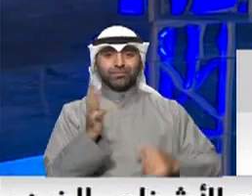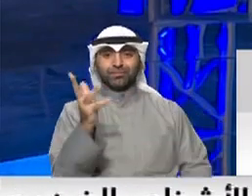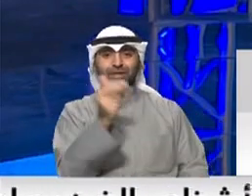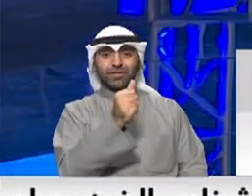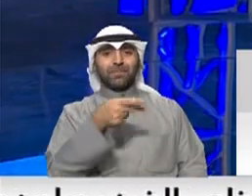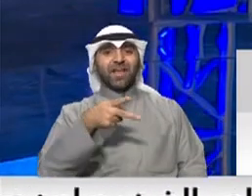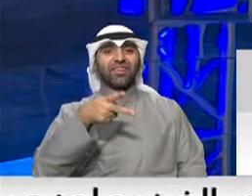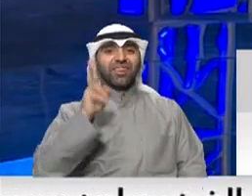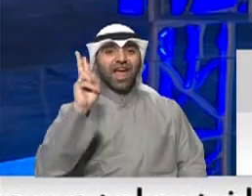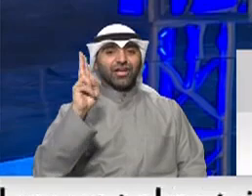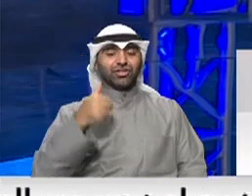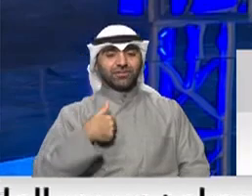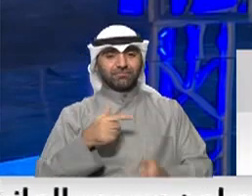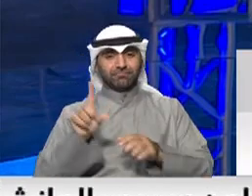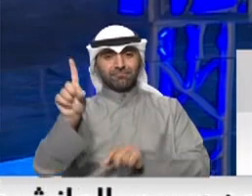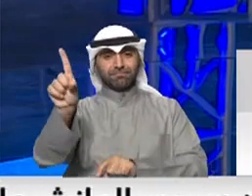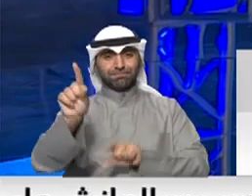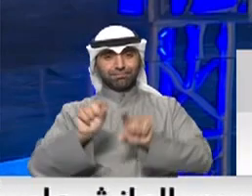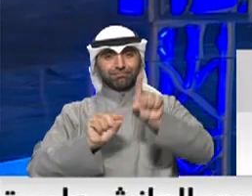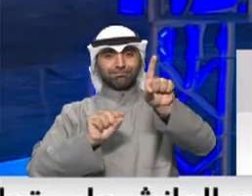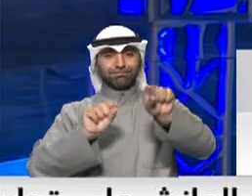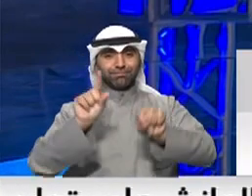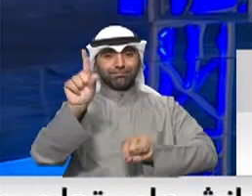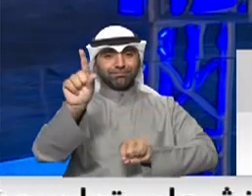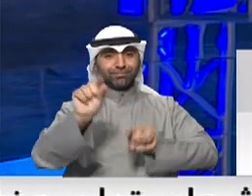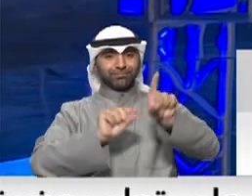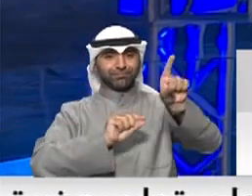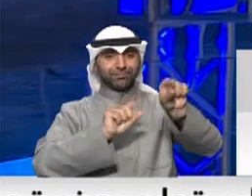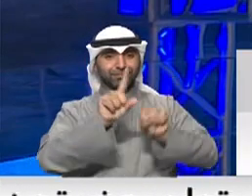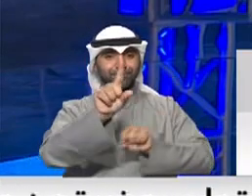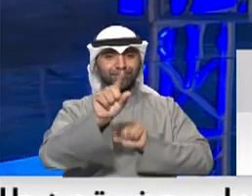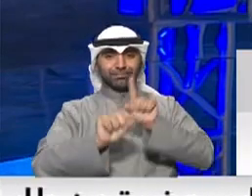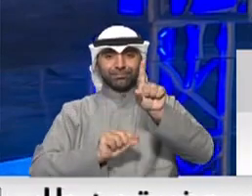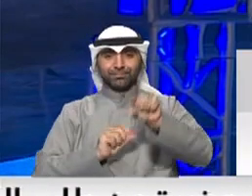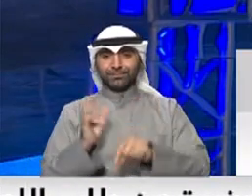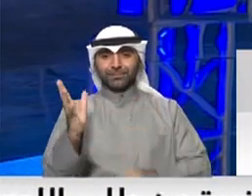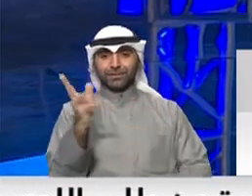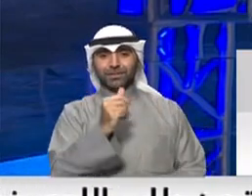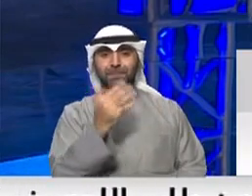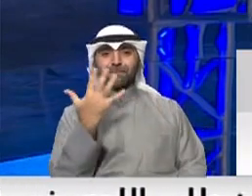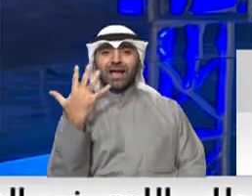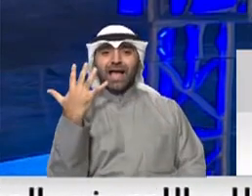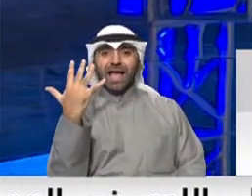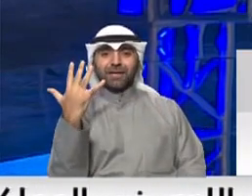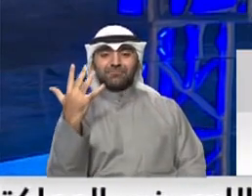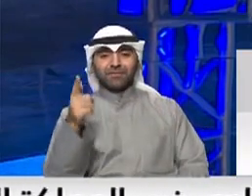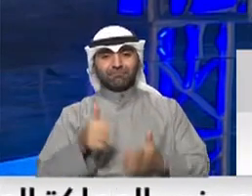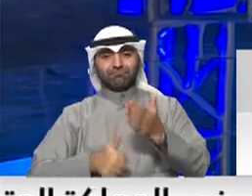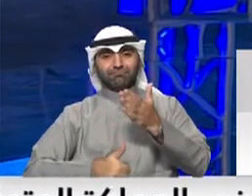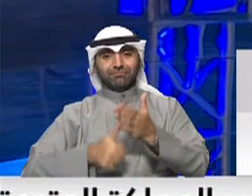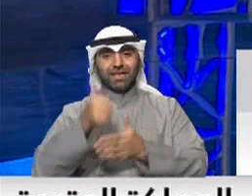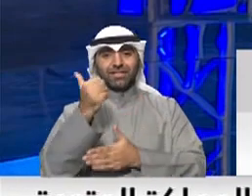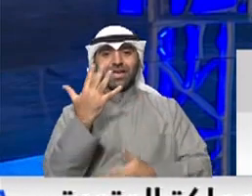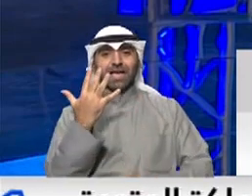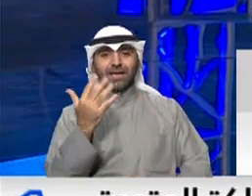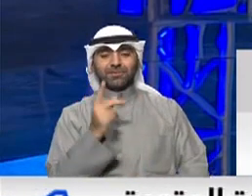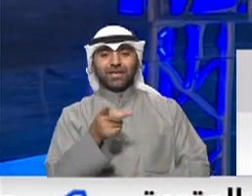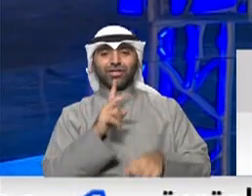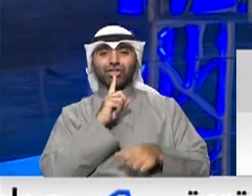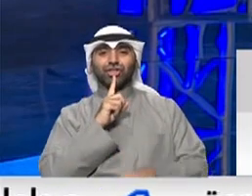اللجنة الفنية تم اختيار 5 فرق تتنافس على 12 جائزة رسمية. المهرجان راح يكون إن شاء الله انطلاقته